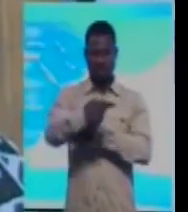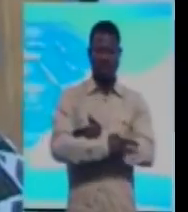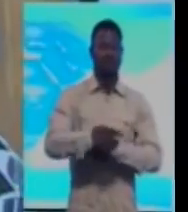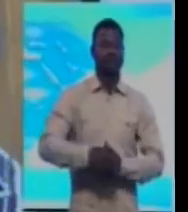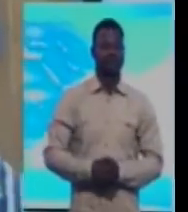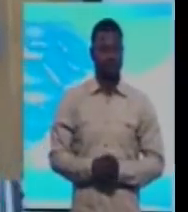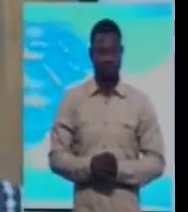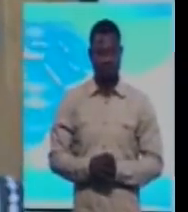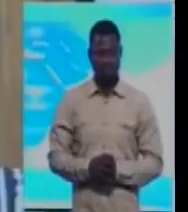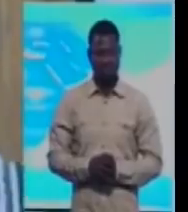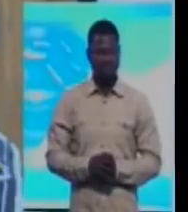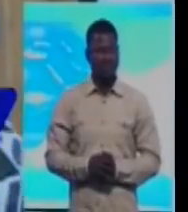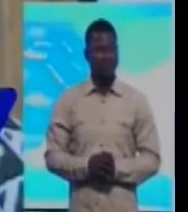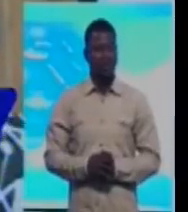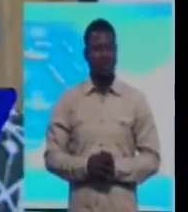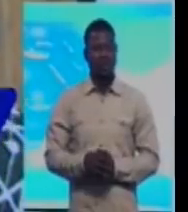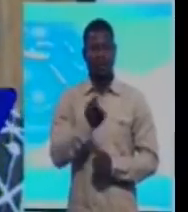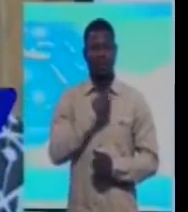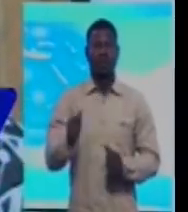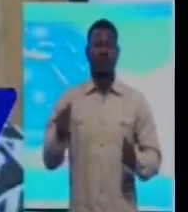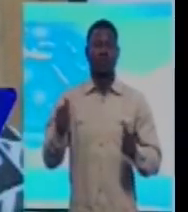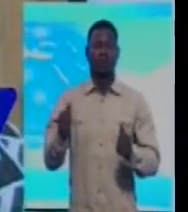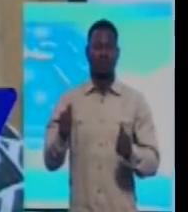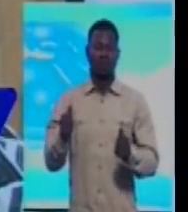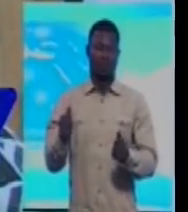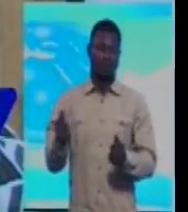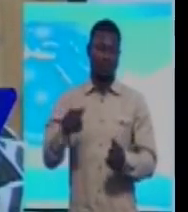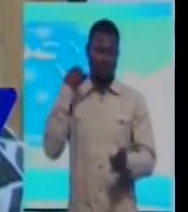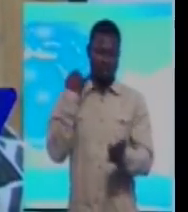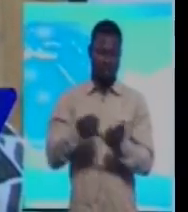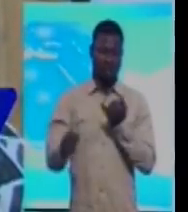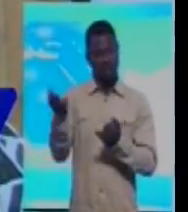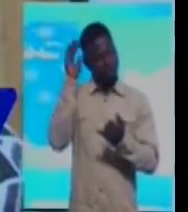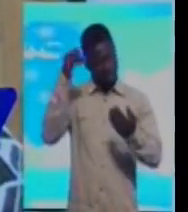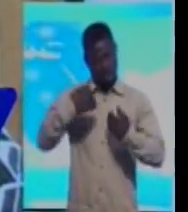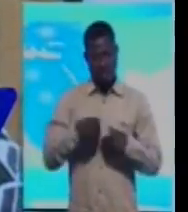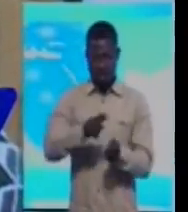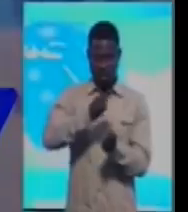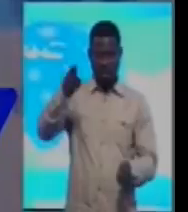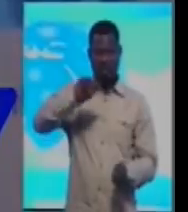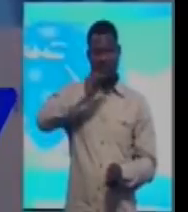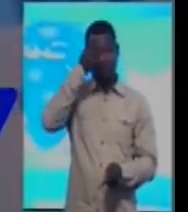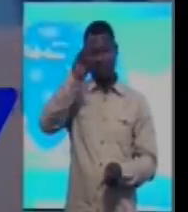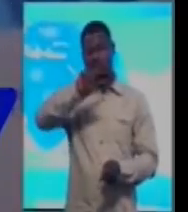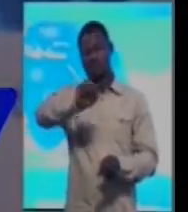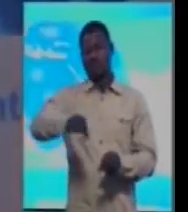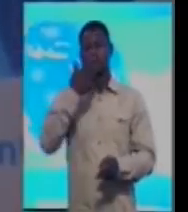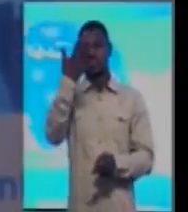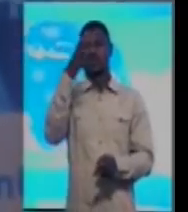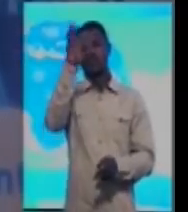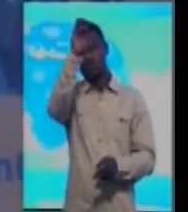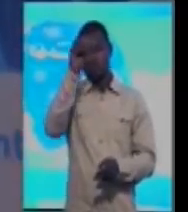Au finish, on a abouti à une augmentation de 17,5% de femmes